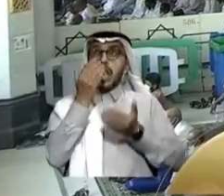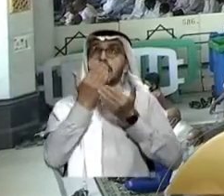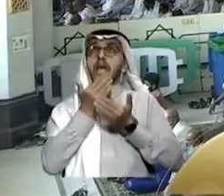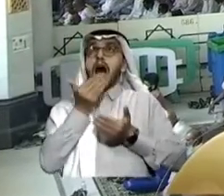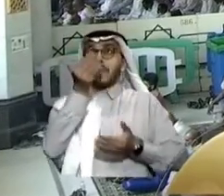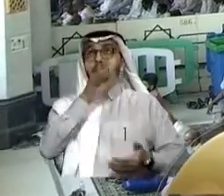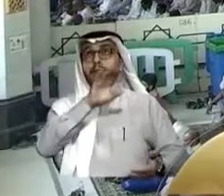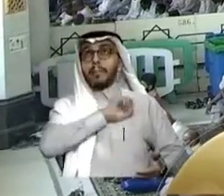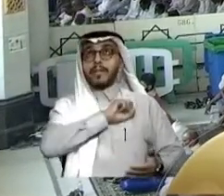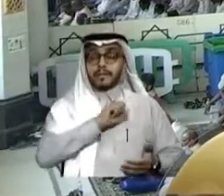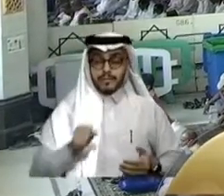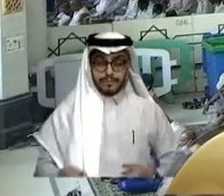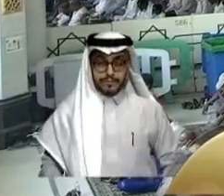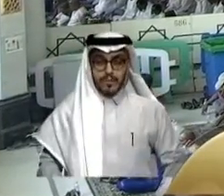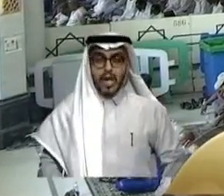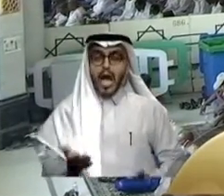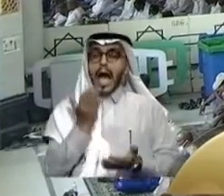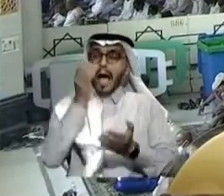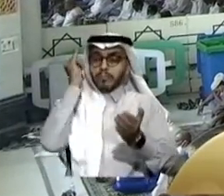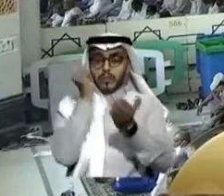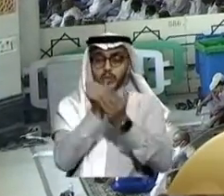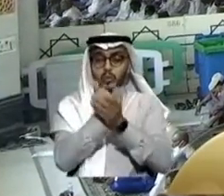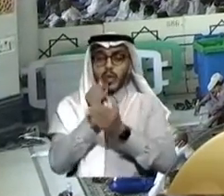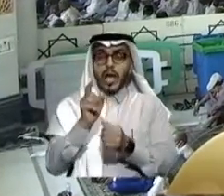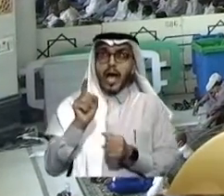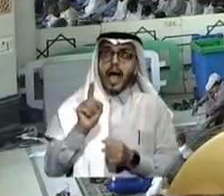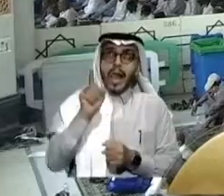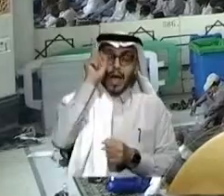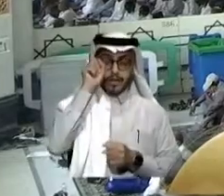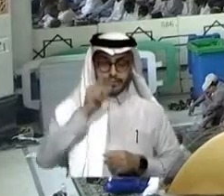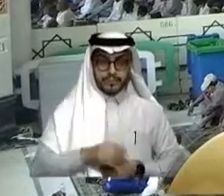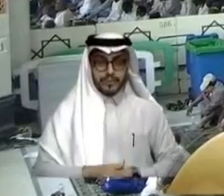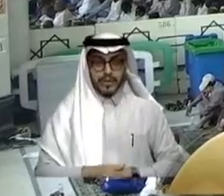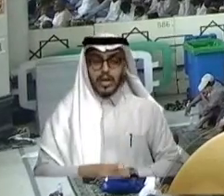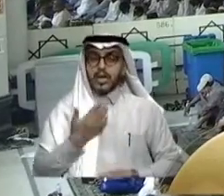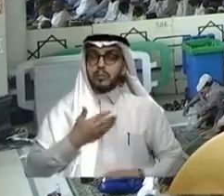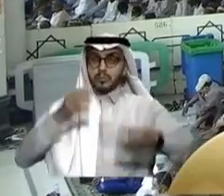خزائن رحمته ما لا يقدر على إعطائه غيره